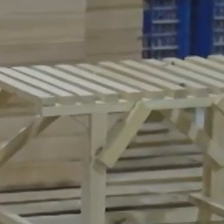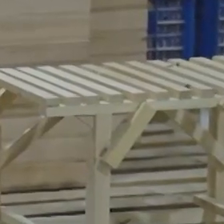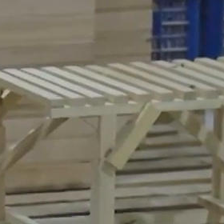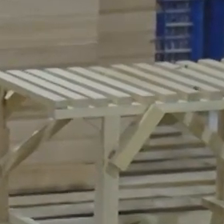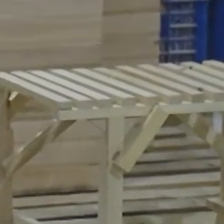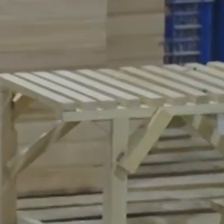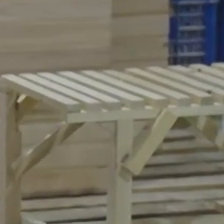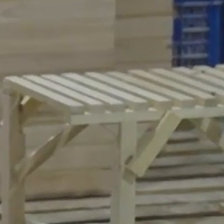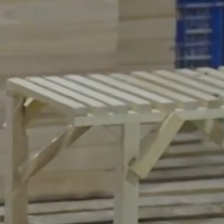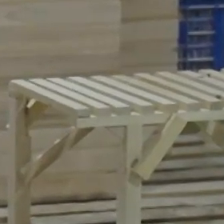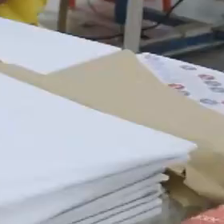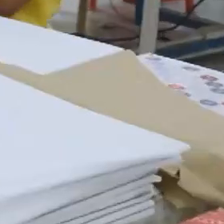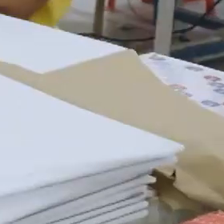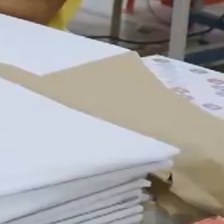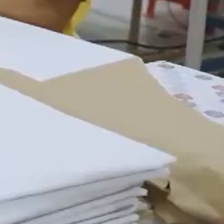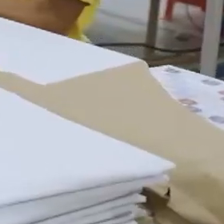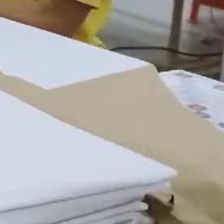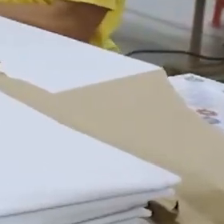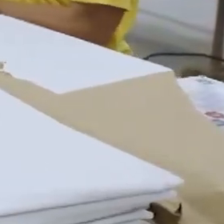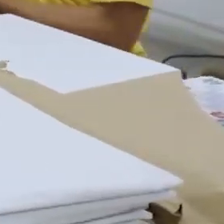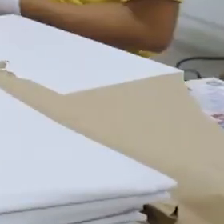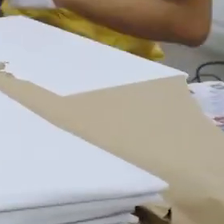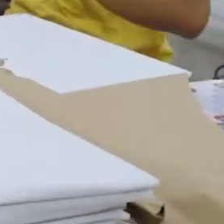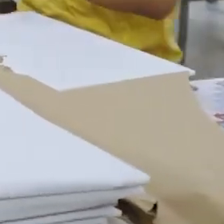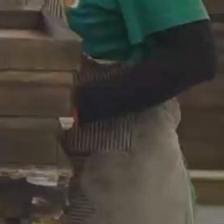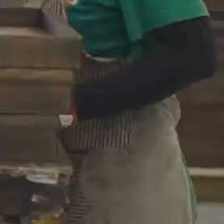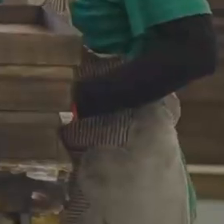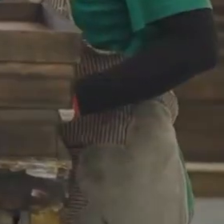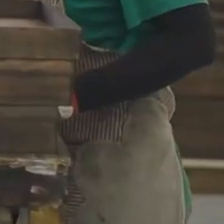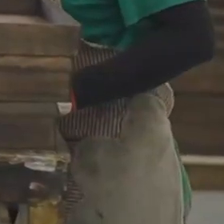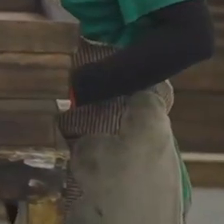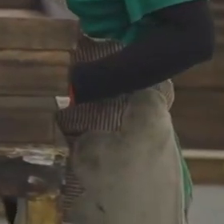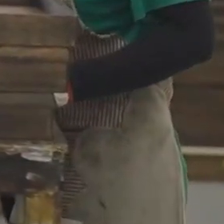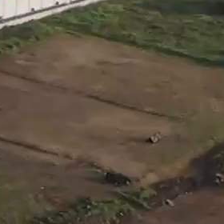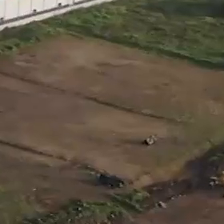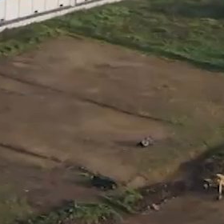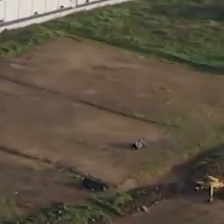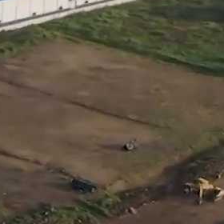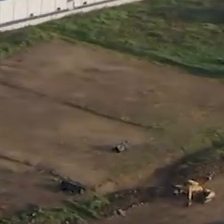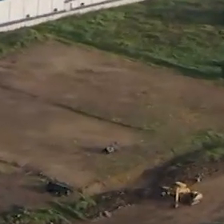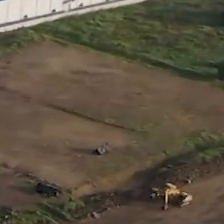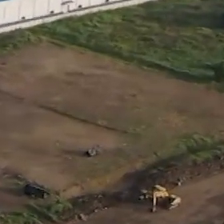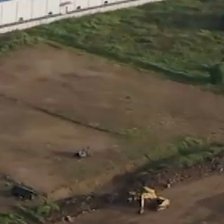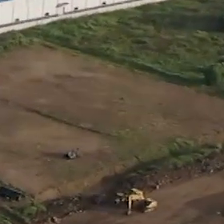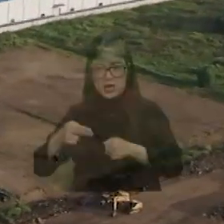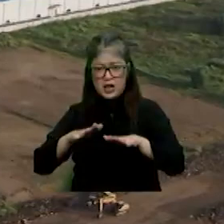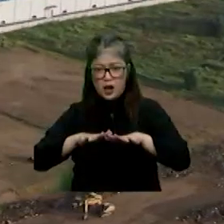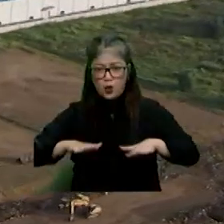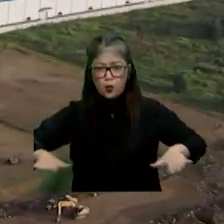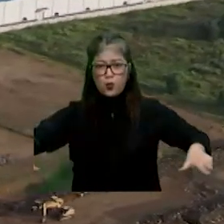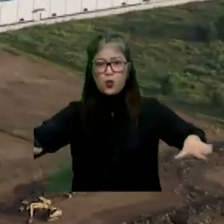Kawasan industri khusus Kendal merupakan kawasan industri terbesar dan terbaik di Indonesia dengan luas total